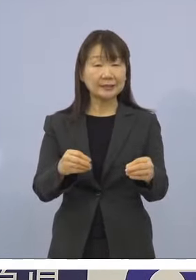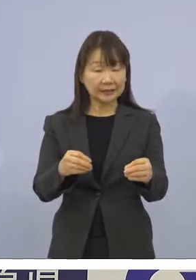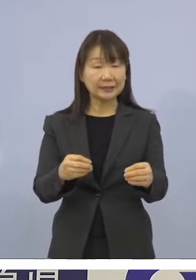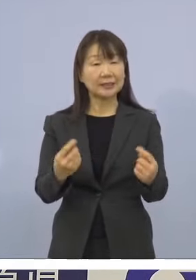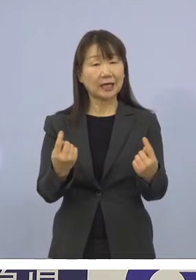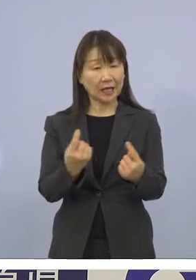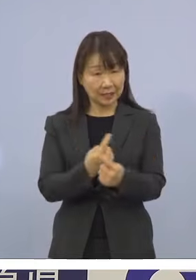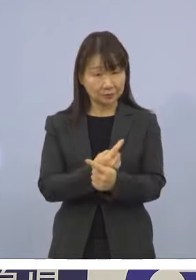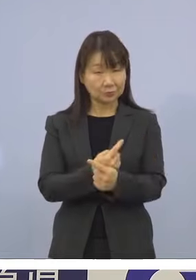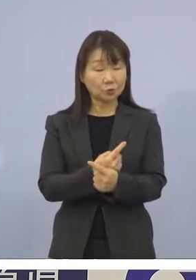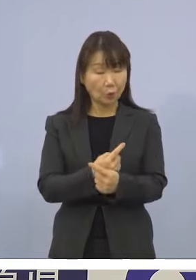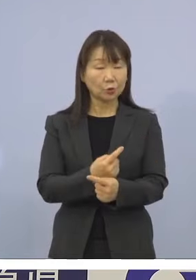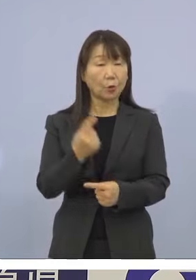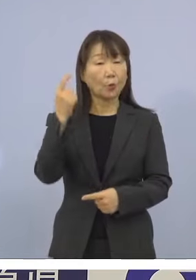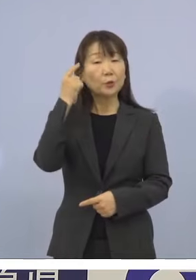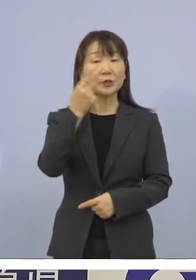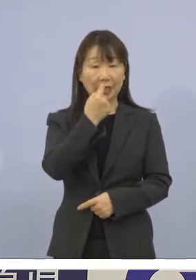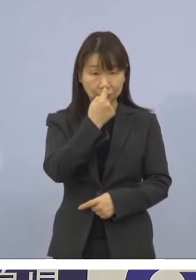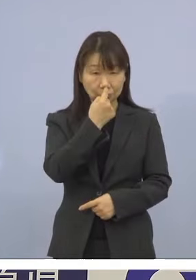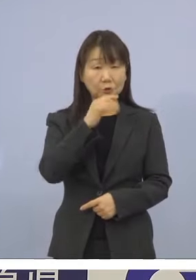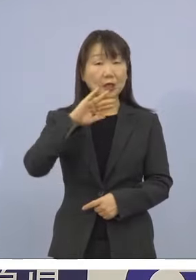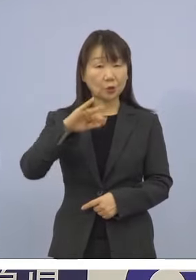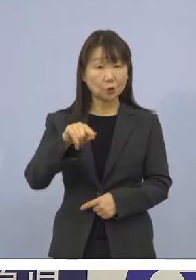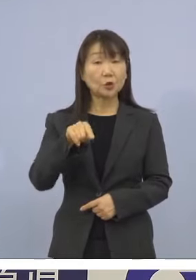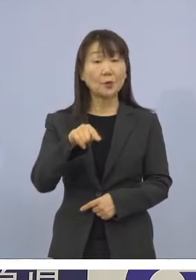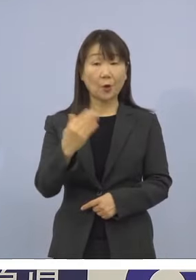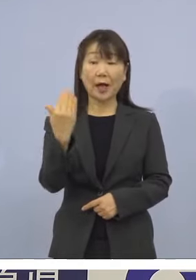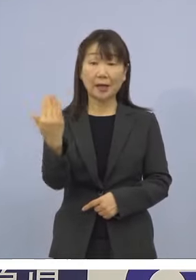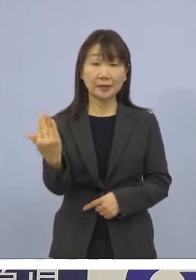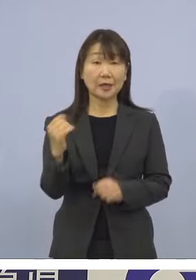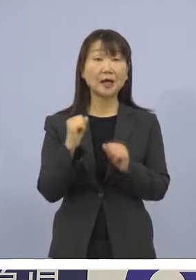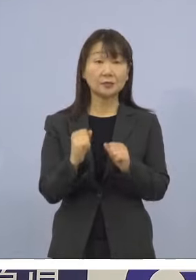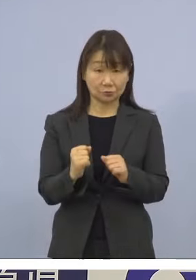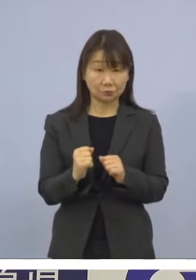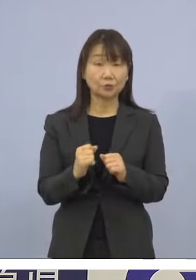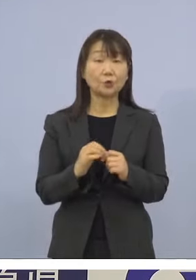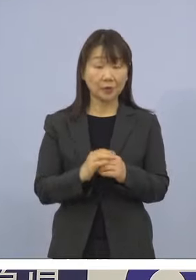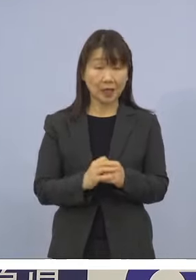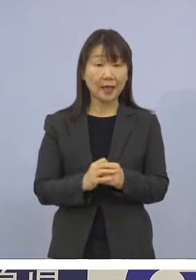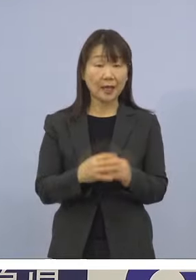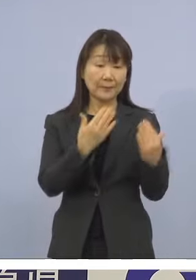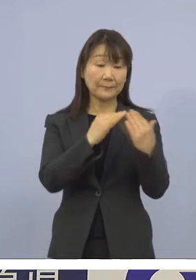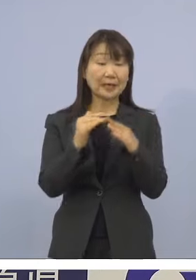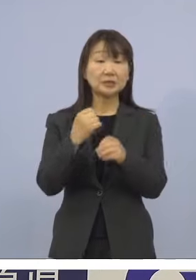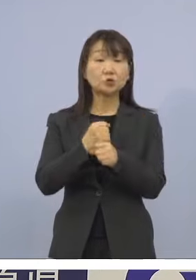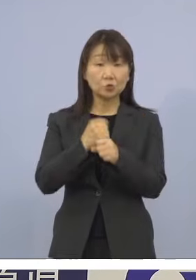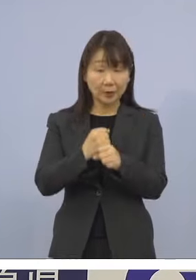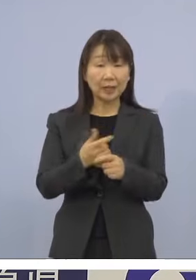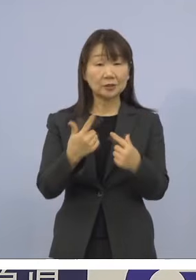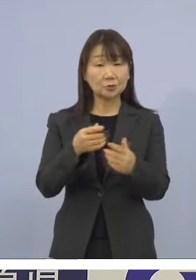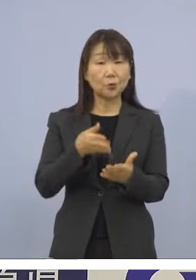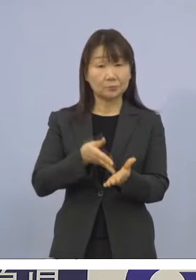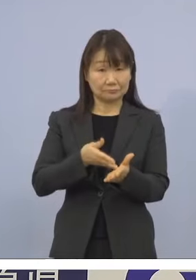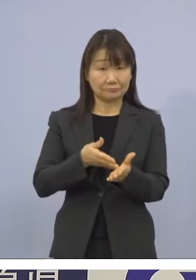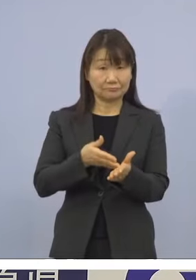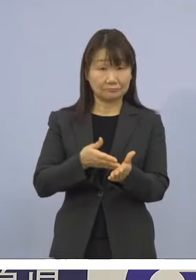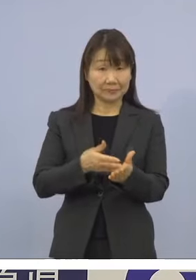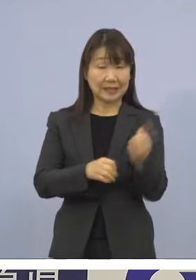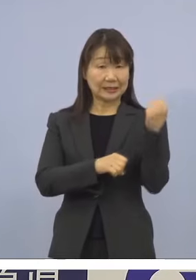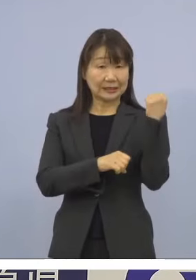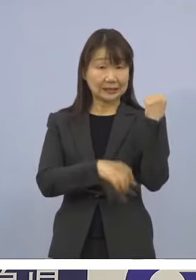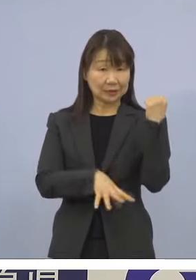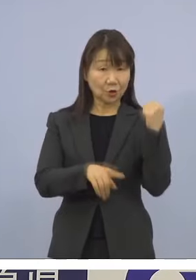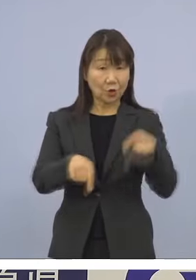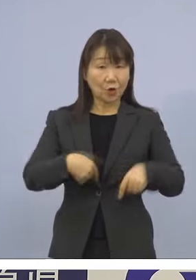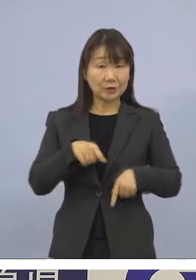が、まあ、ここも相手のいることでありますし、で町づくりはまあ再々申し上げてますが、基礎自治体のいわゆる都市